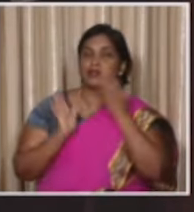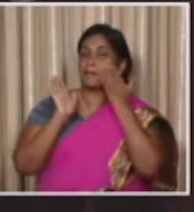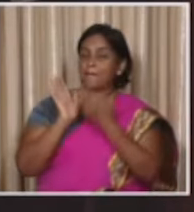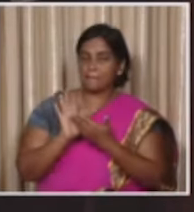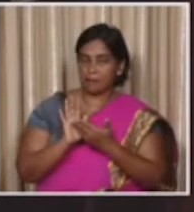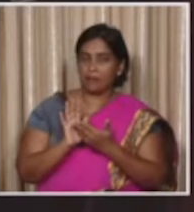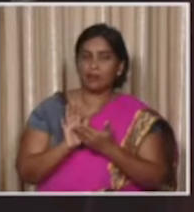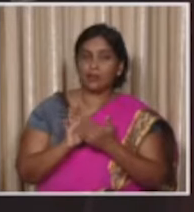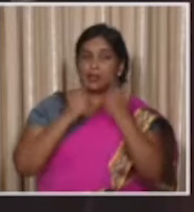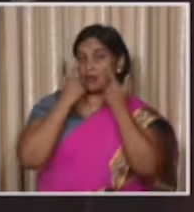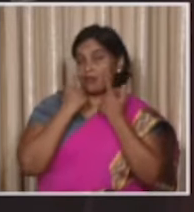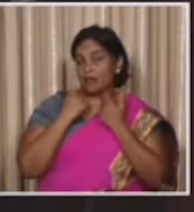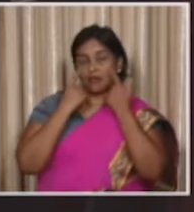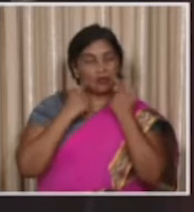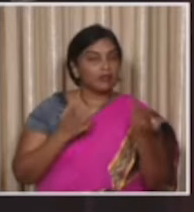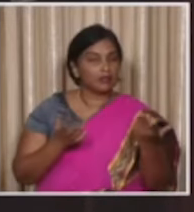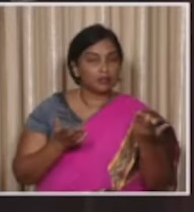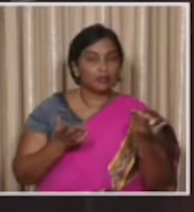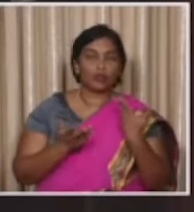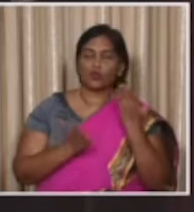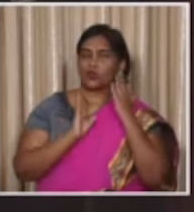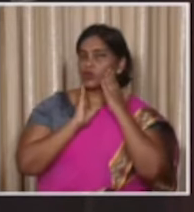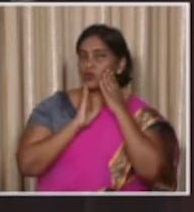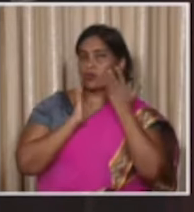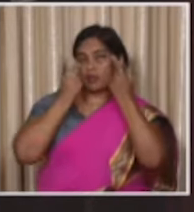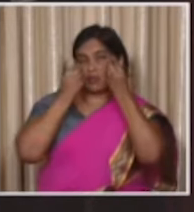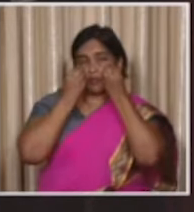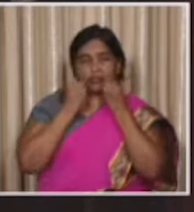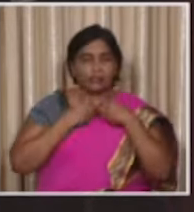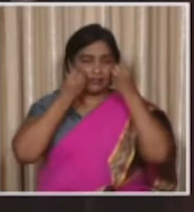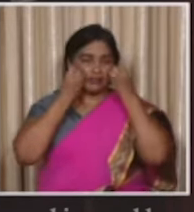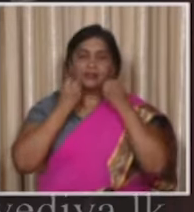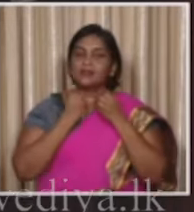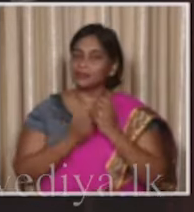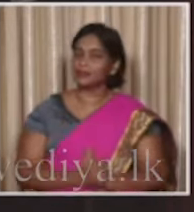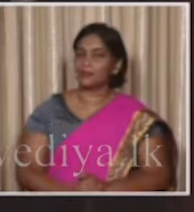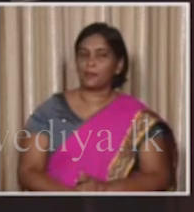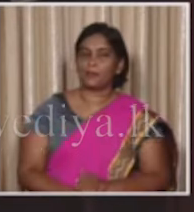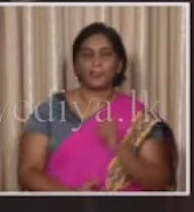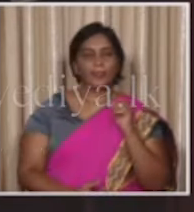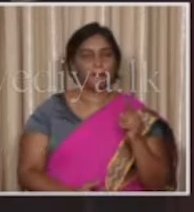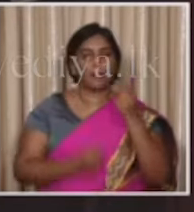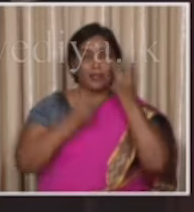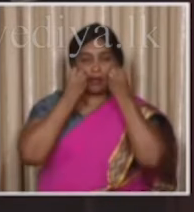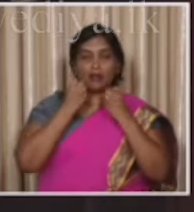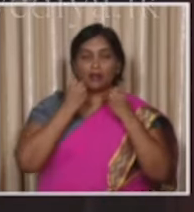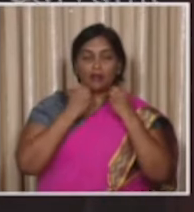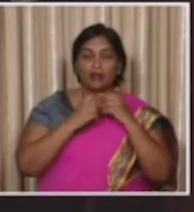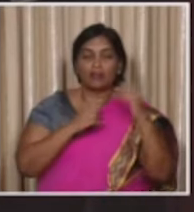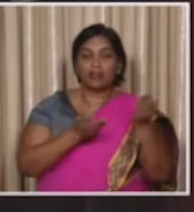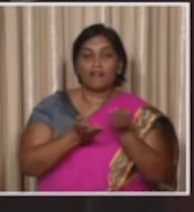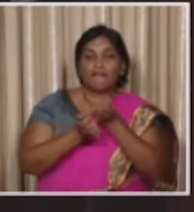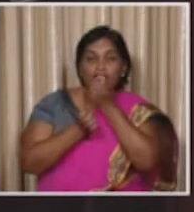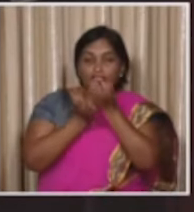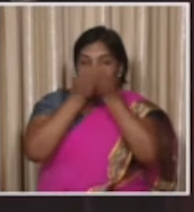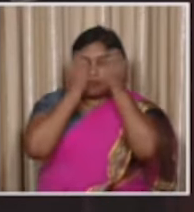එක. අඬපු ඇඬිලි බුදු අම්මේ කඳුළු කැට. ඒ කියන්නේ ඒ කඳුළු වලින් තව කාටද මූණ හොදත